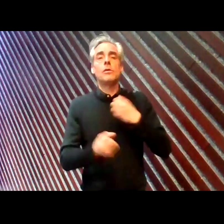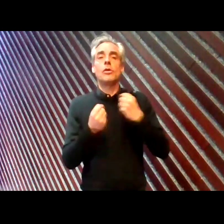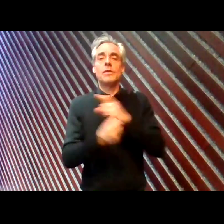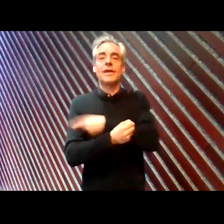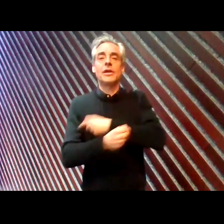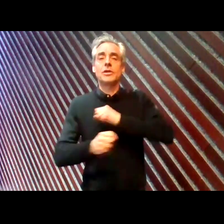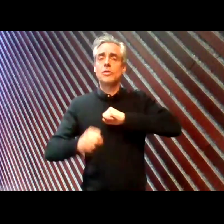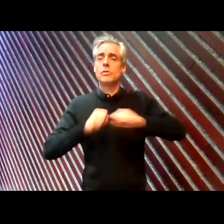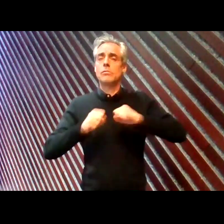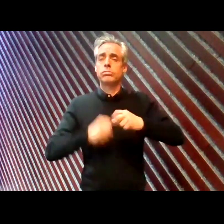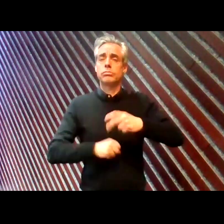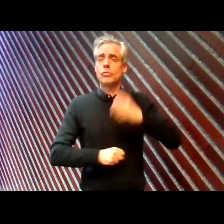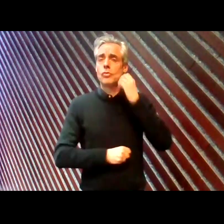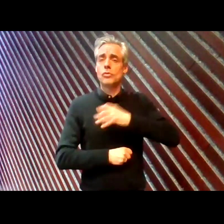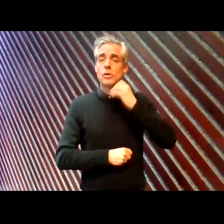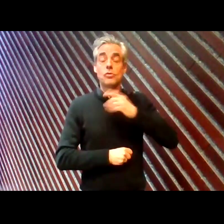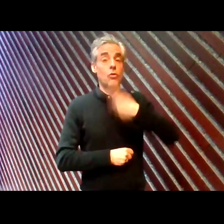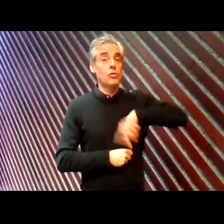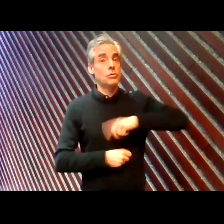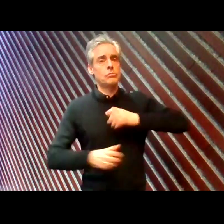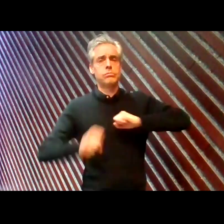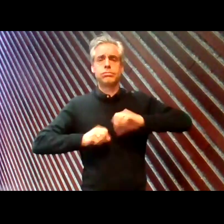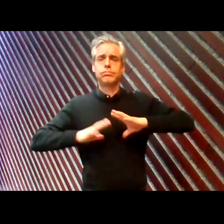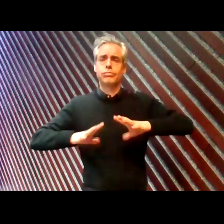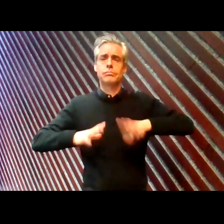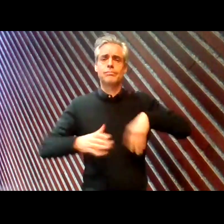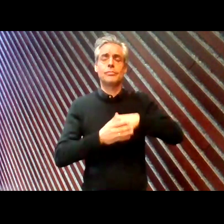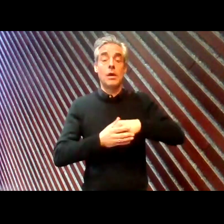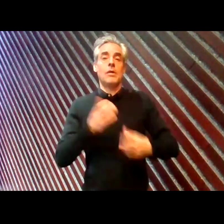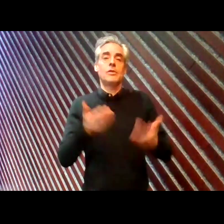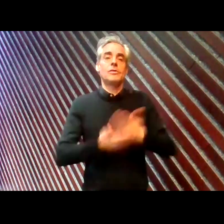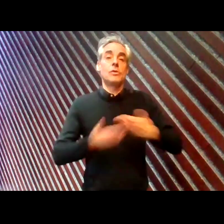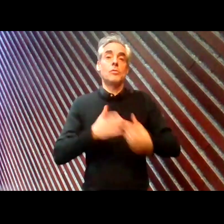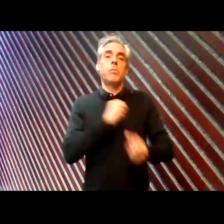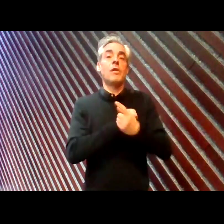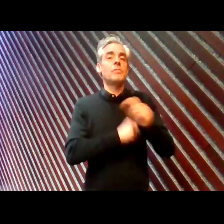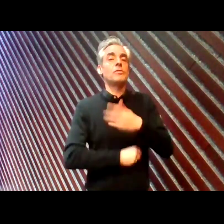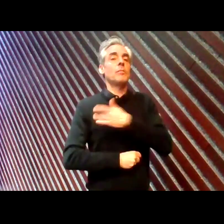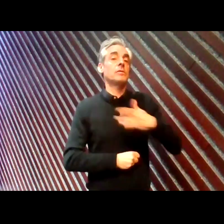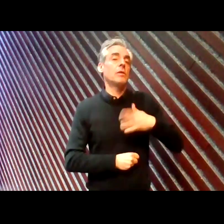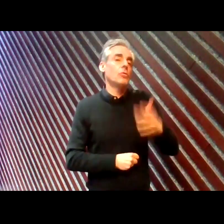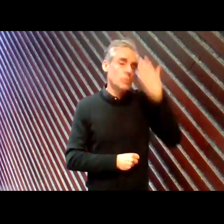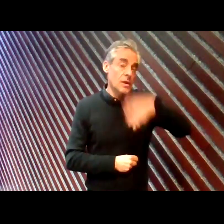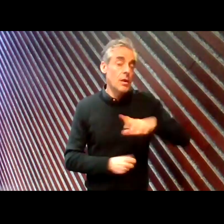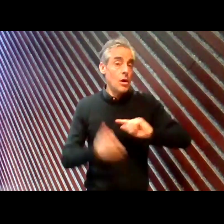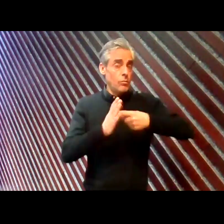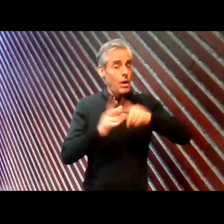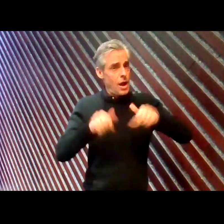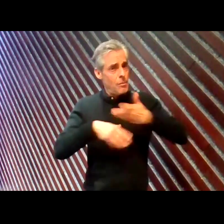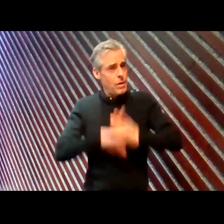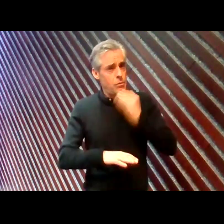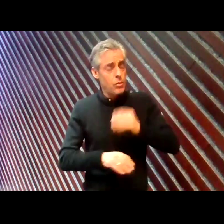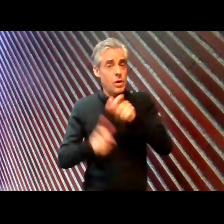quotidien et vous pouvez croire qu'aujourd'hui nous sommes tous mobilisés dans ce contexte atypique avec un point majeur il y a de l'emploi